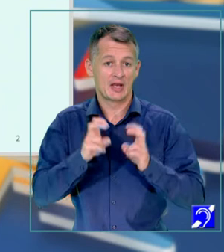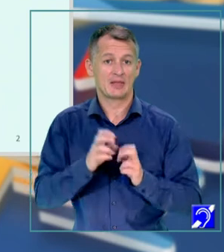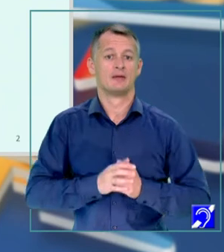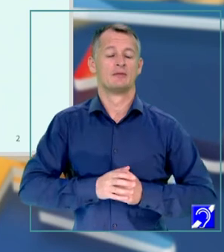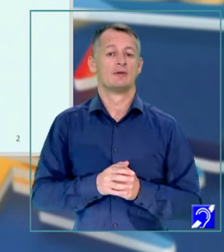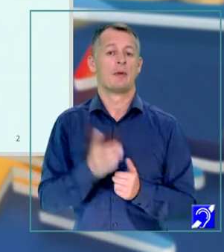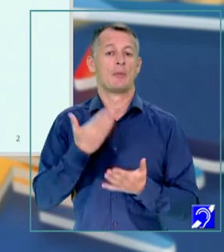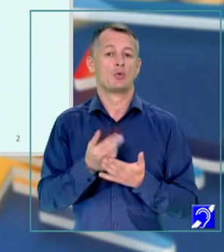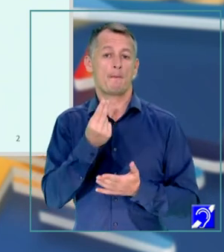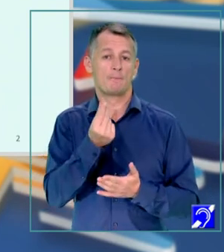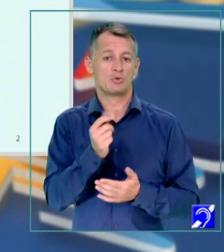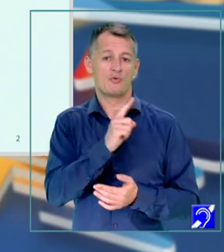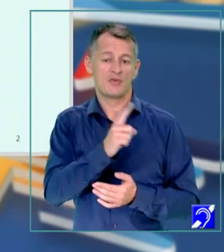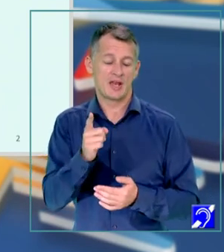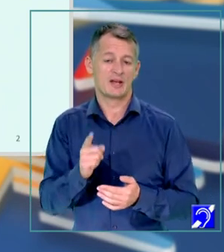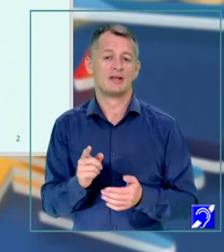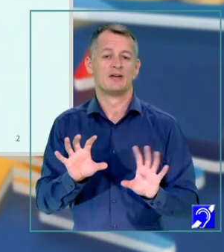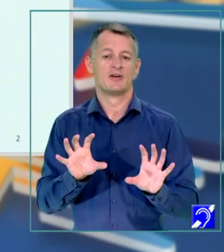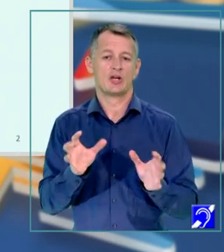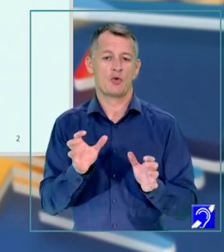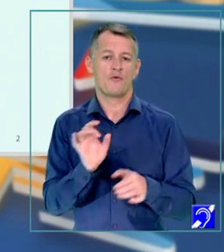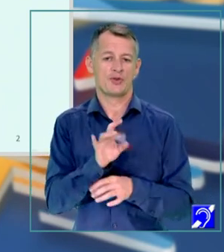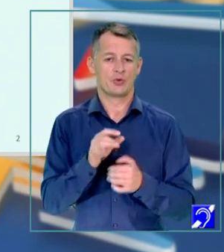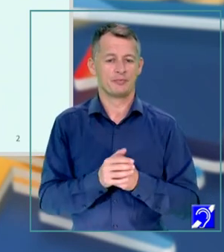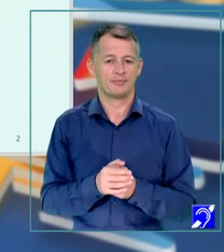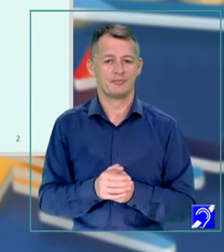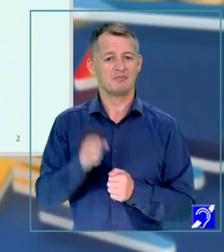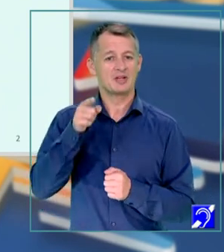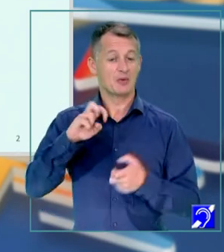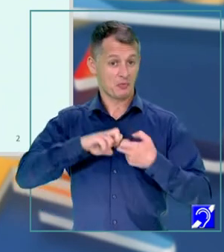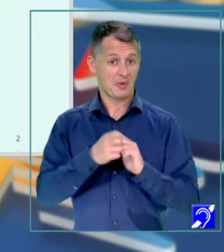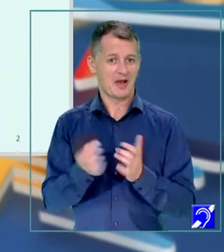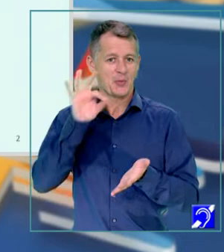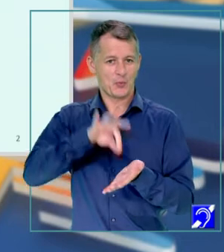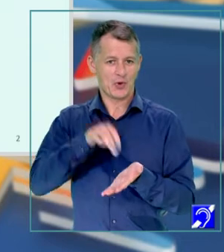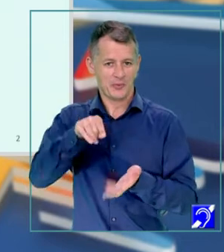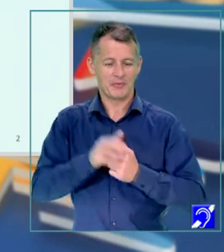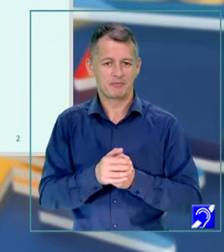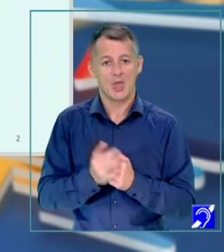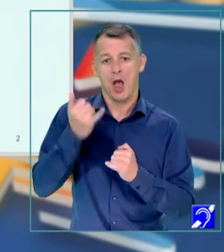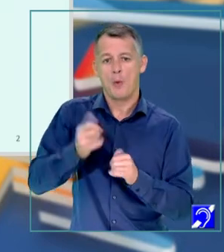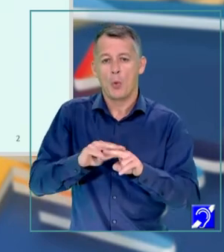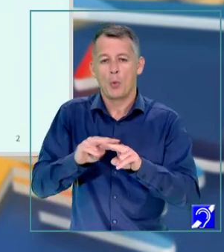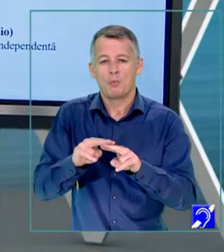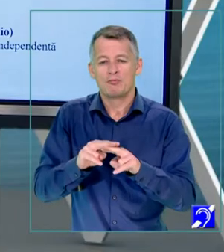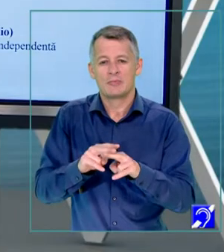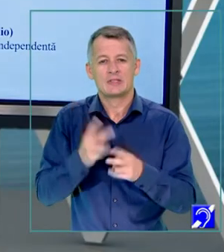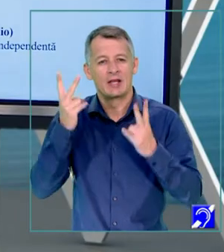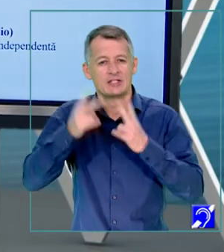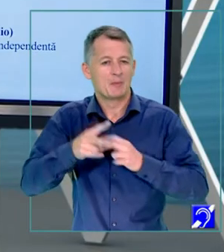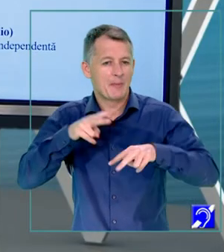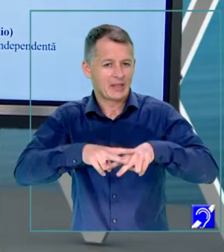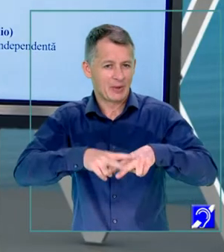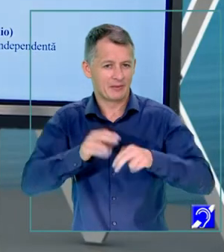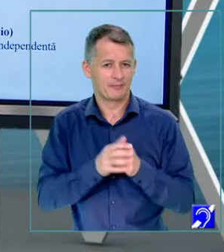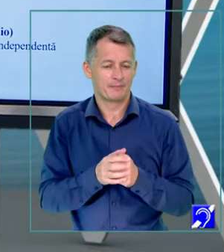asociere de prețul fiecărei radio vândut Deci aceasta este prima care se pun și acum să vedem cum traducem matematice